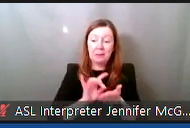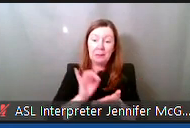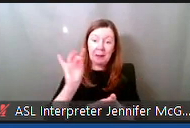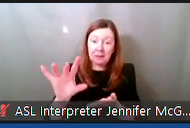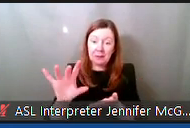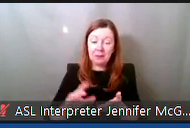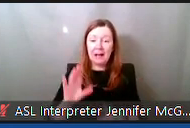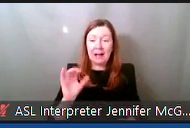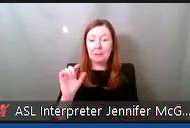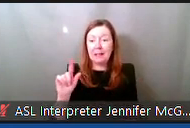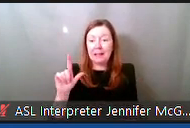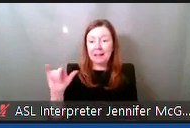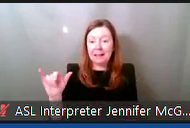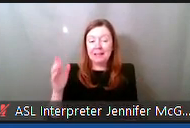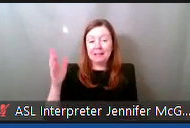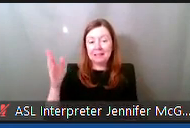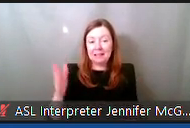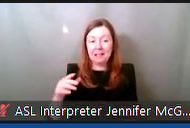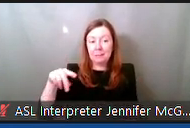affiliate.gov